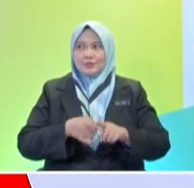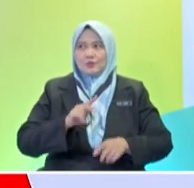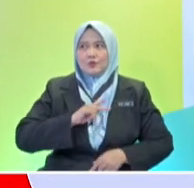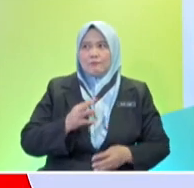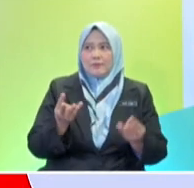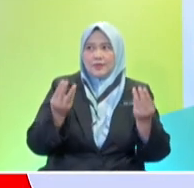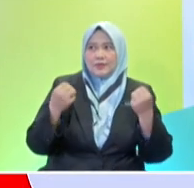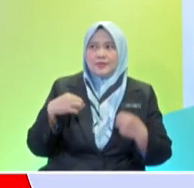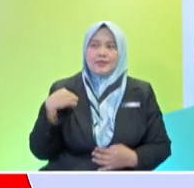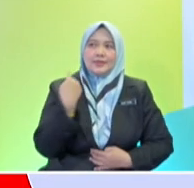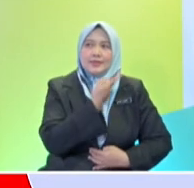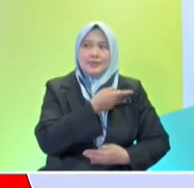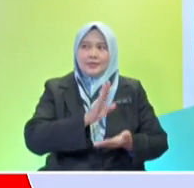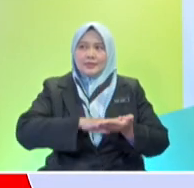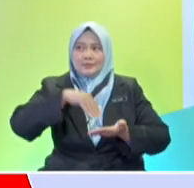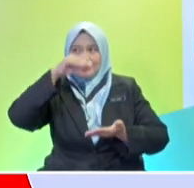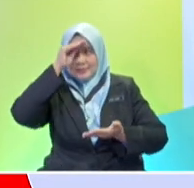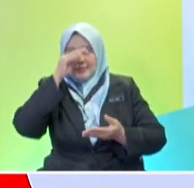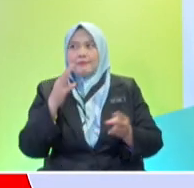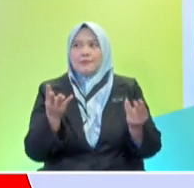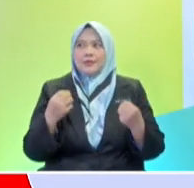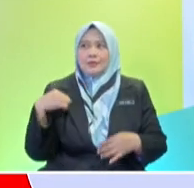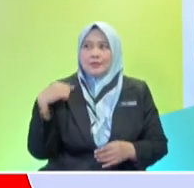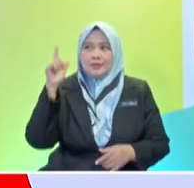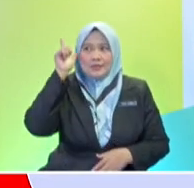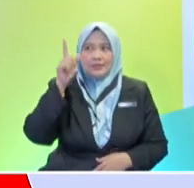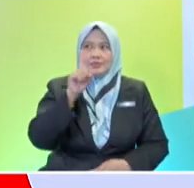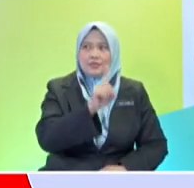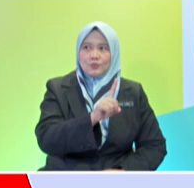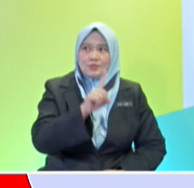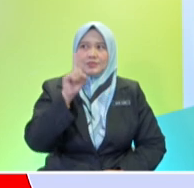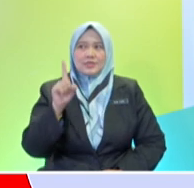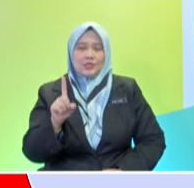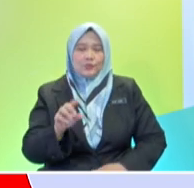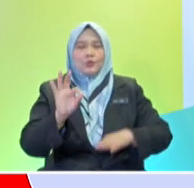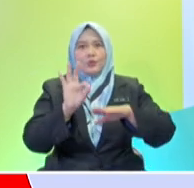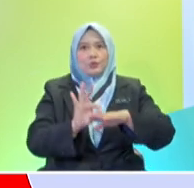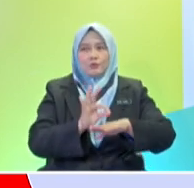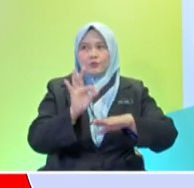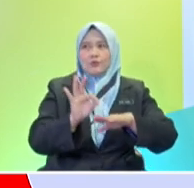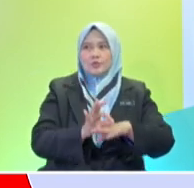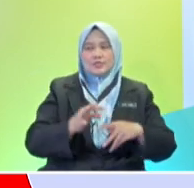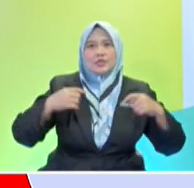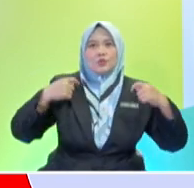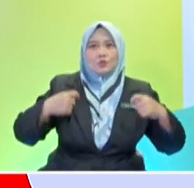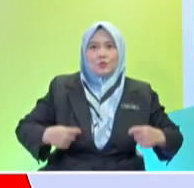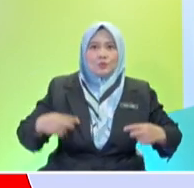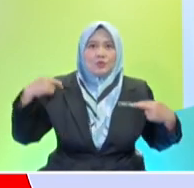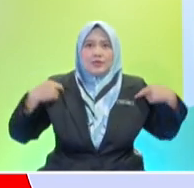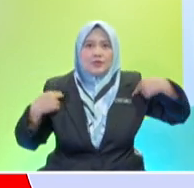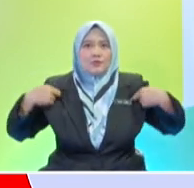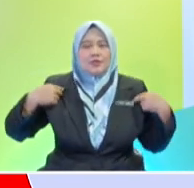Kawan-kawanku, marilah kita belajar. Mari lihat satu persatu fungsi